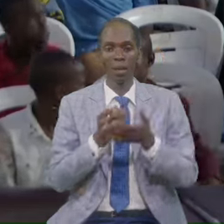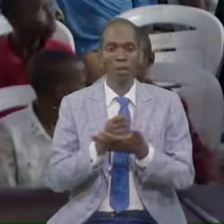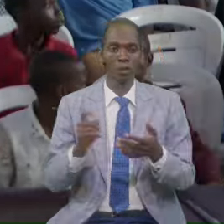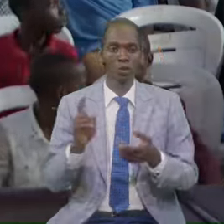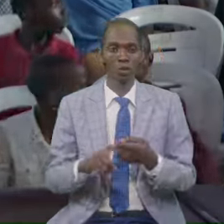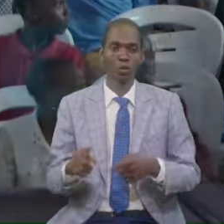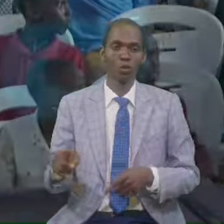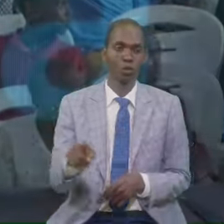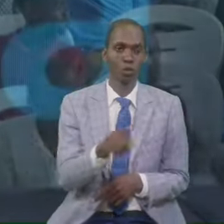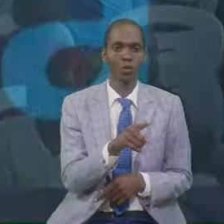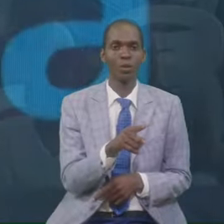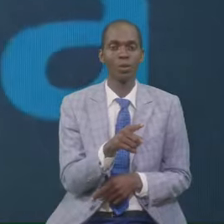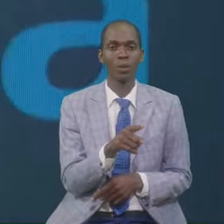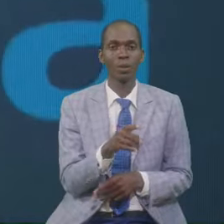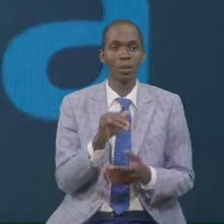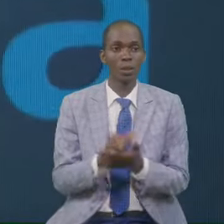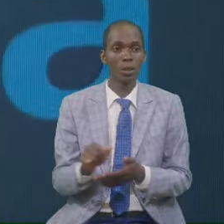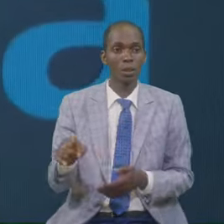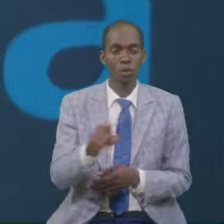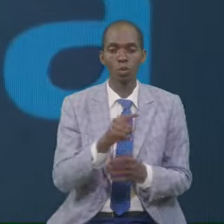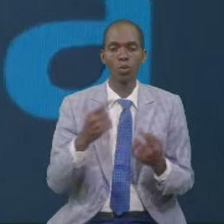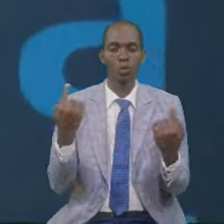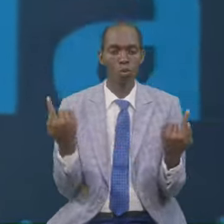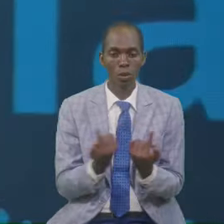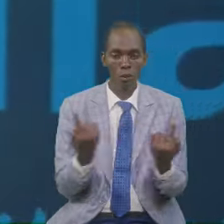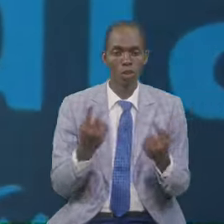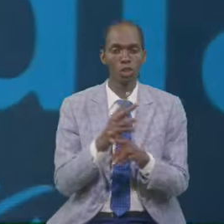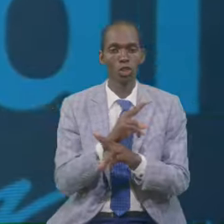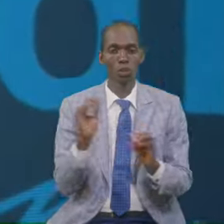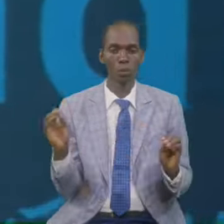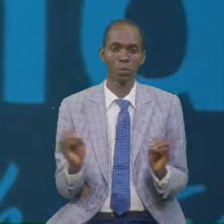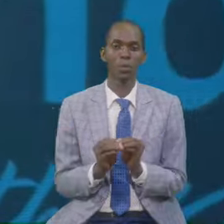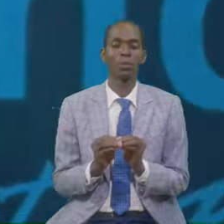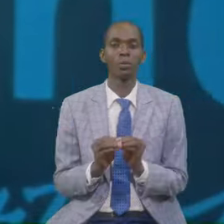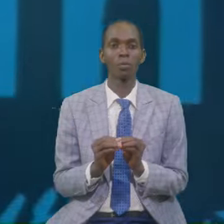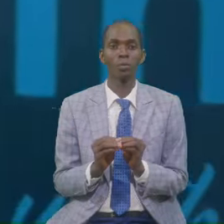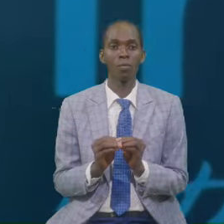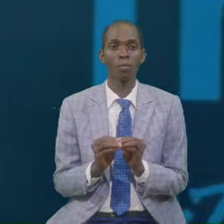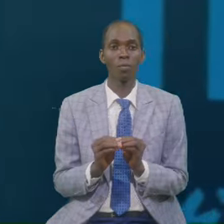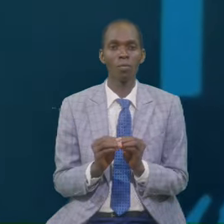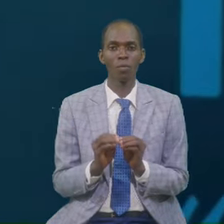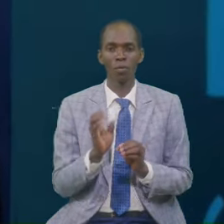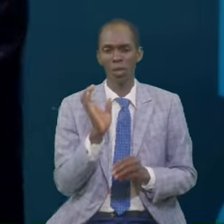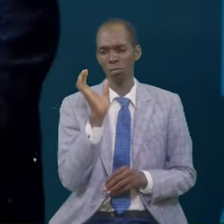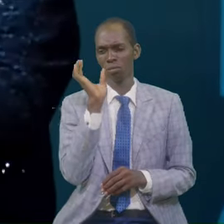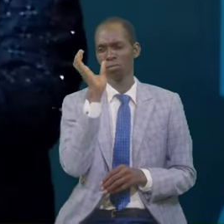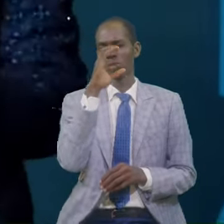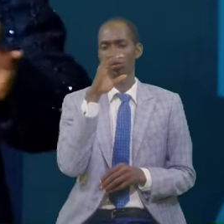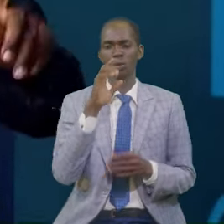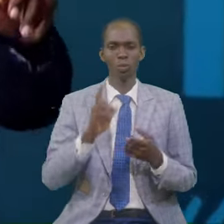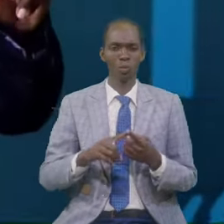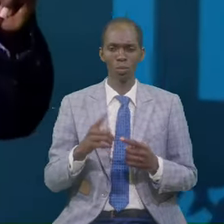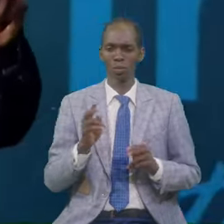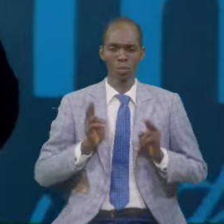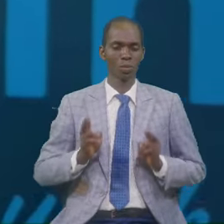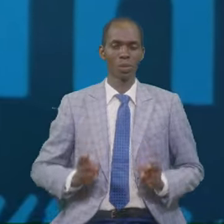మీకోసం రాస్తున్నాను. That you sin not. మీరు పాపము చేయకుడి. Strange to humanity. మానవాళికి